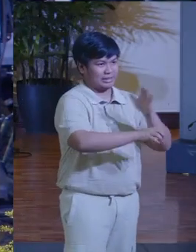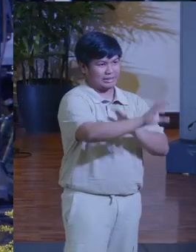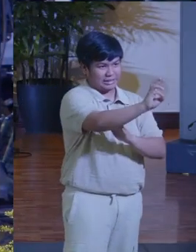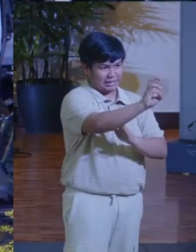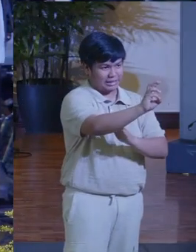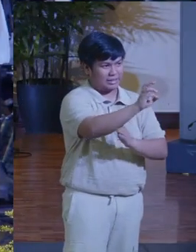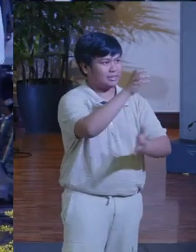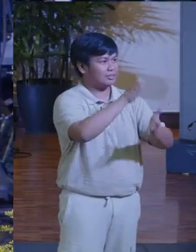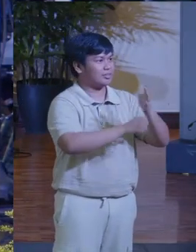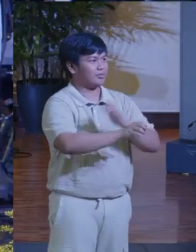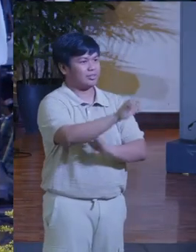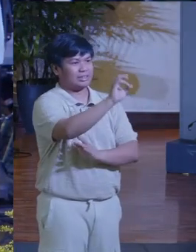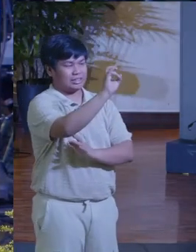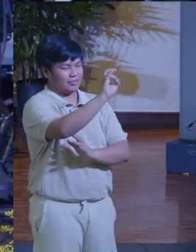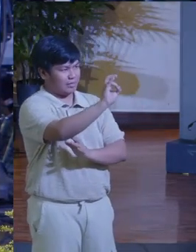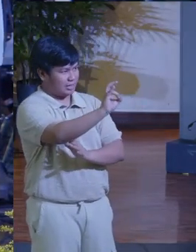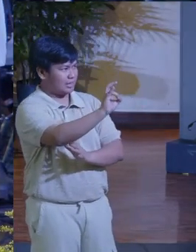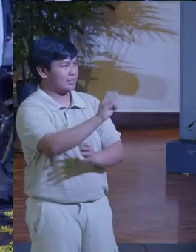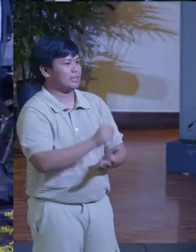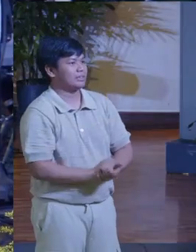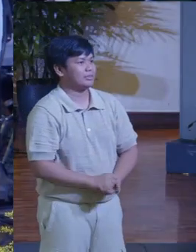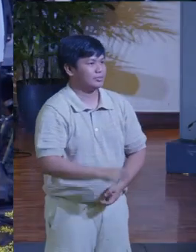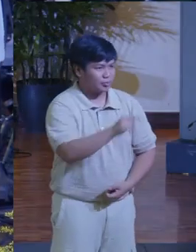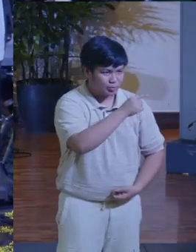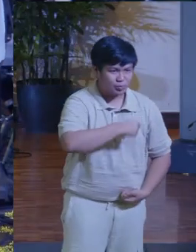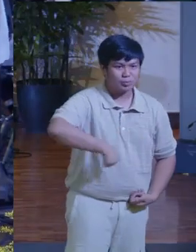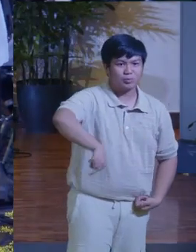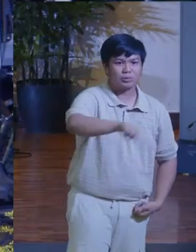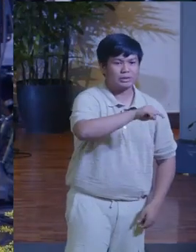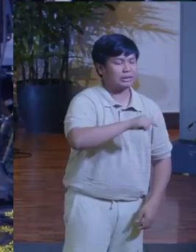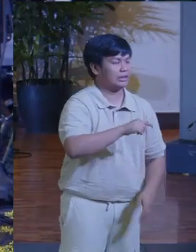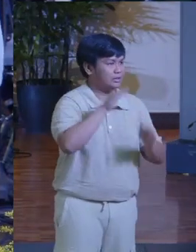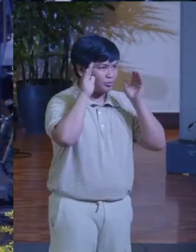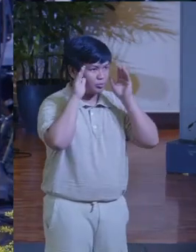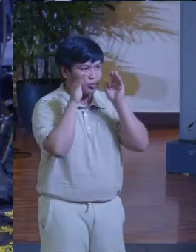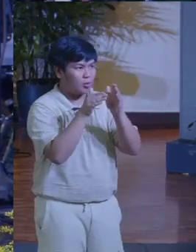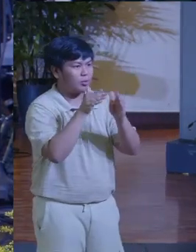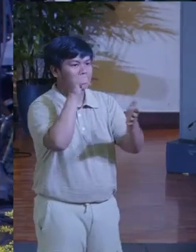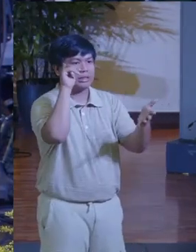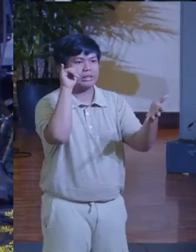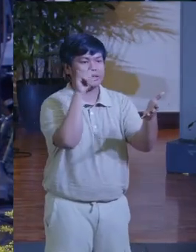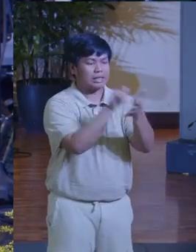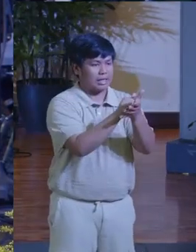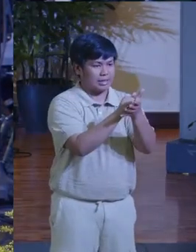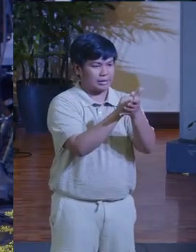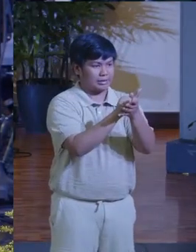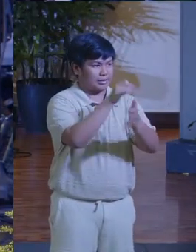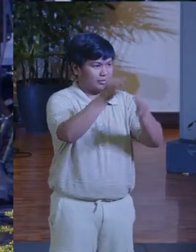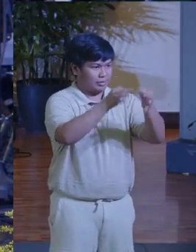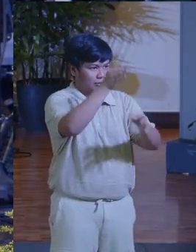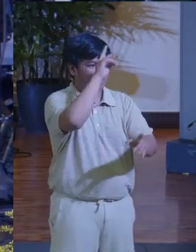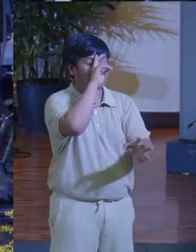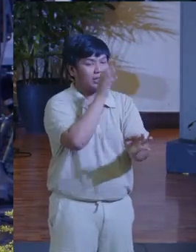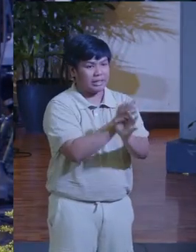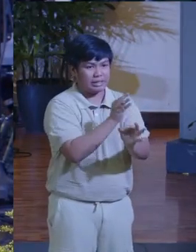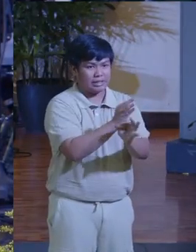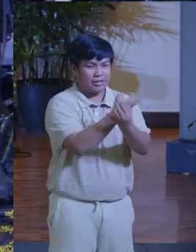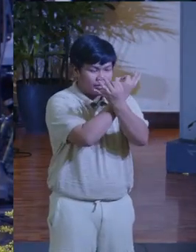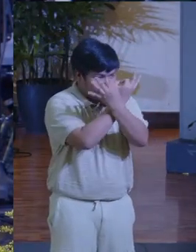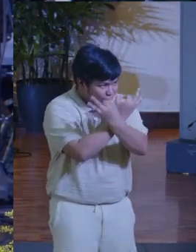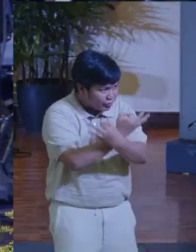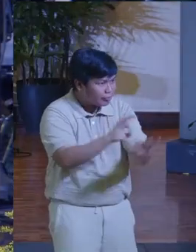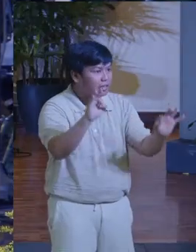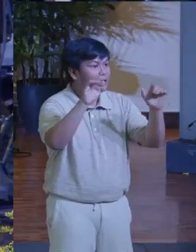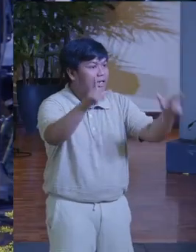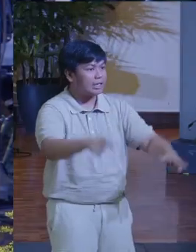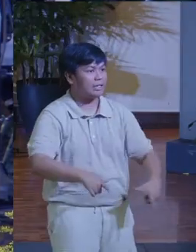Romans 6:15. Certainly not. Ang pagiging matuwid sa pamamagitan ng pananampalataya ay kalayaan na